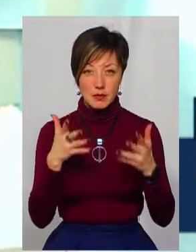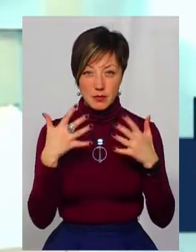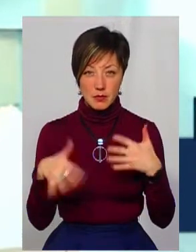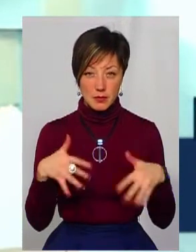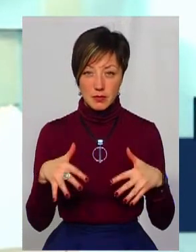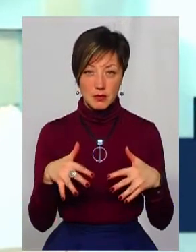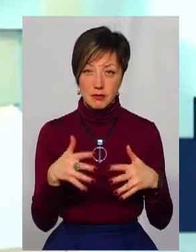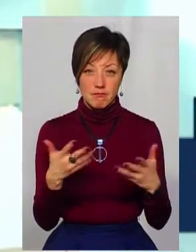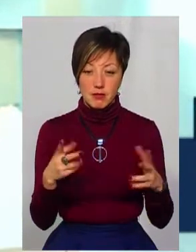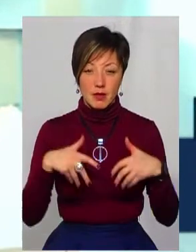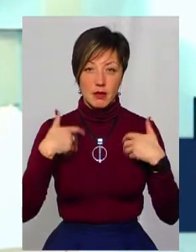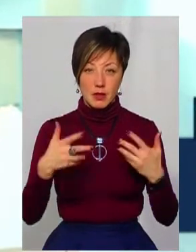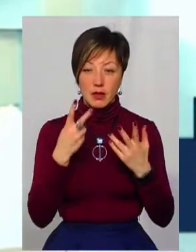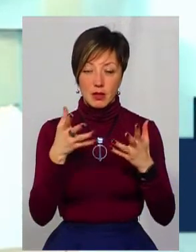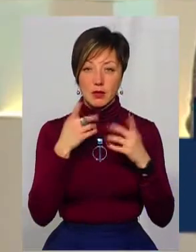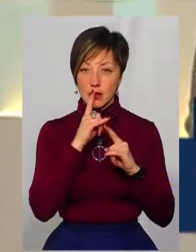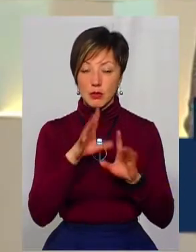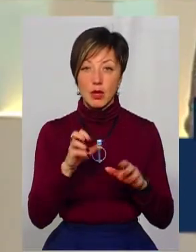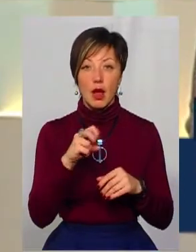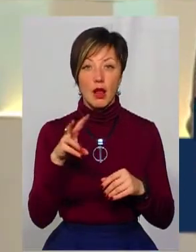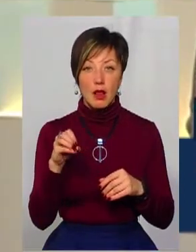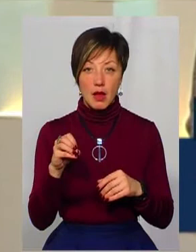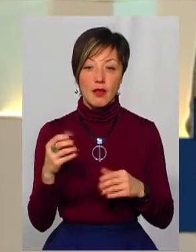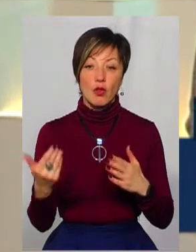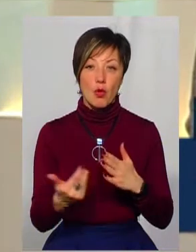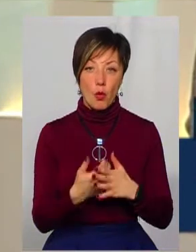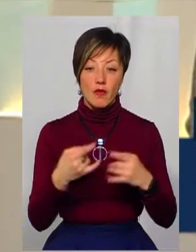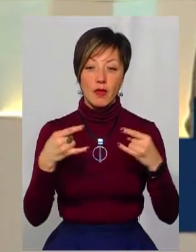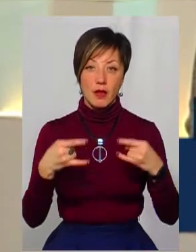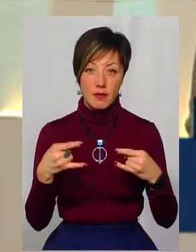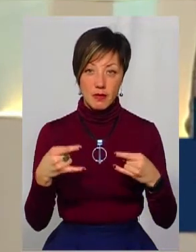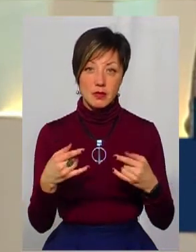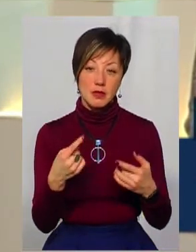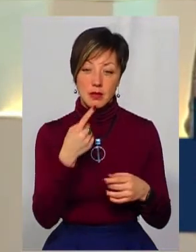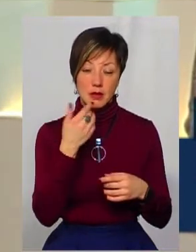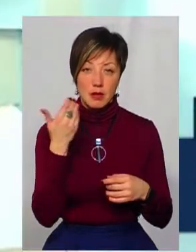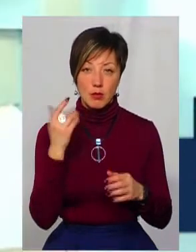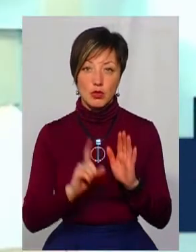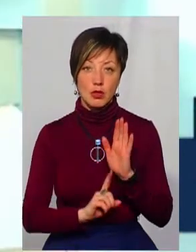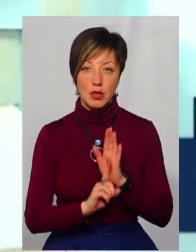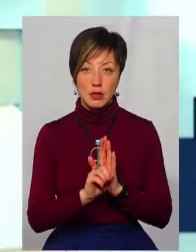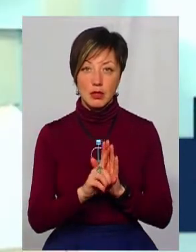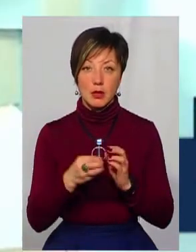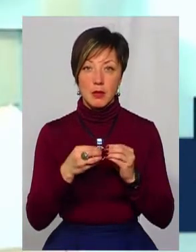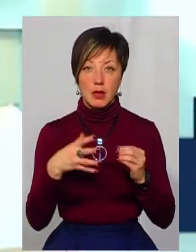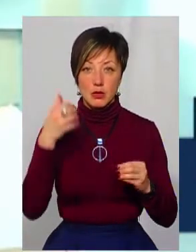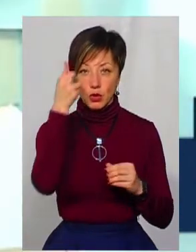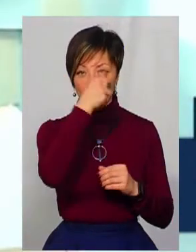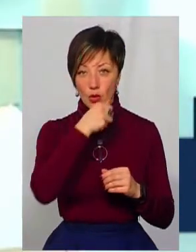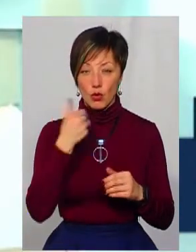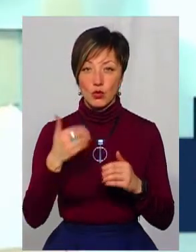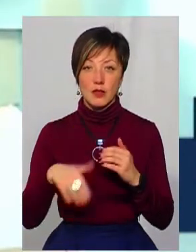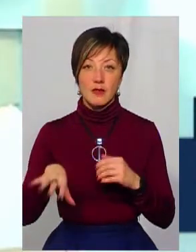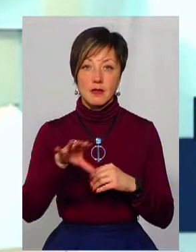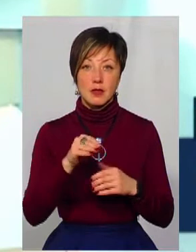може показати, вони не видадуть такої чіткої картинки. Але вже всі нові телевізори, ну, навіть відносно нові, починаючи приблизно з 2015 року, вони